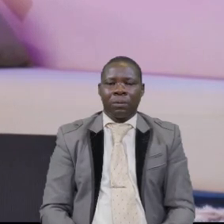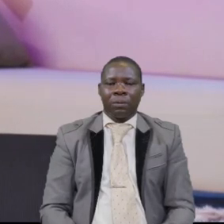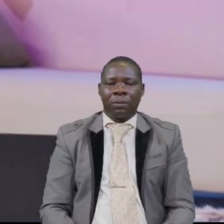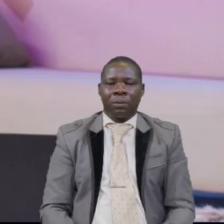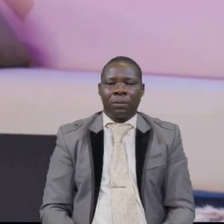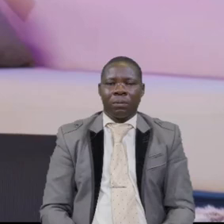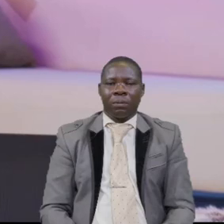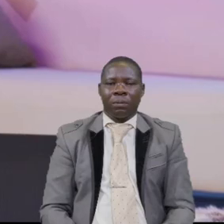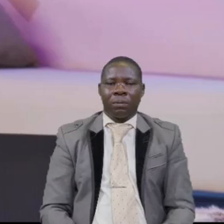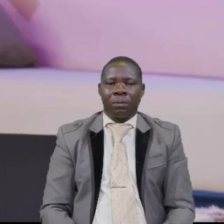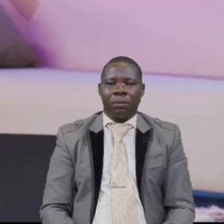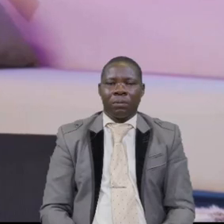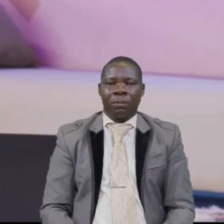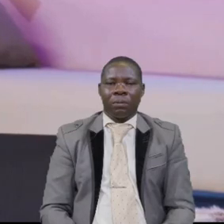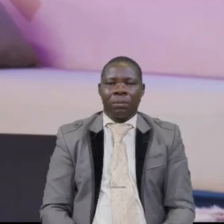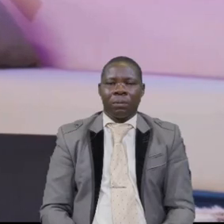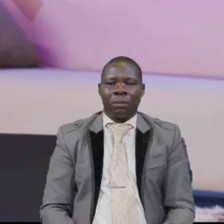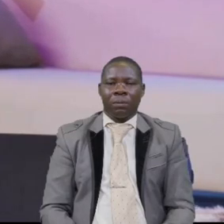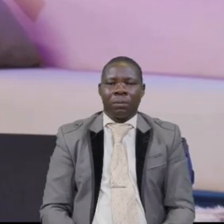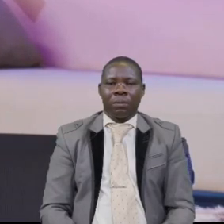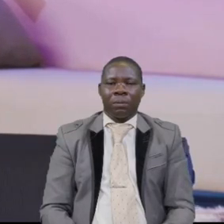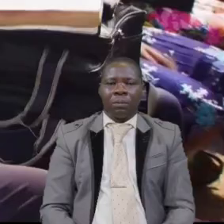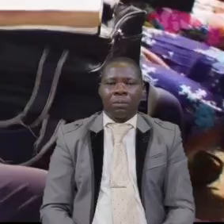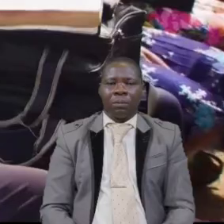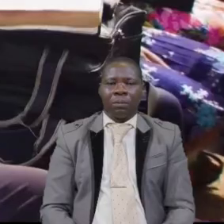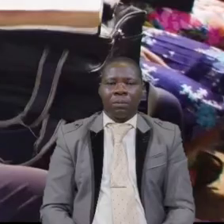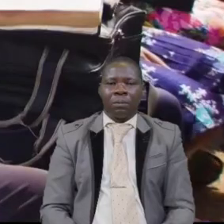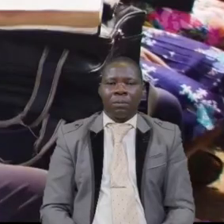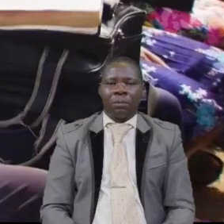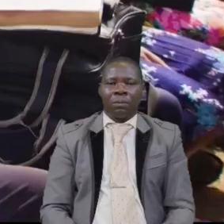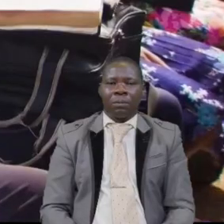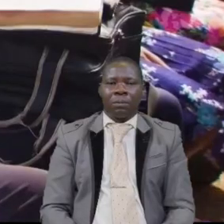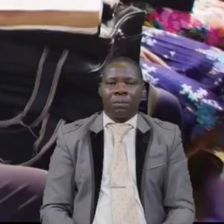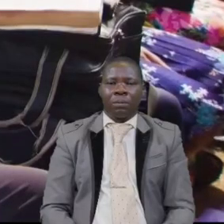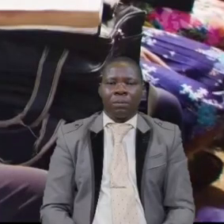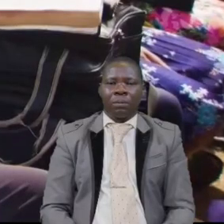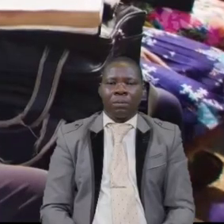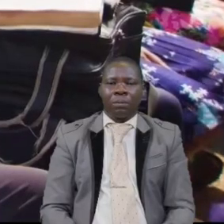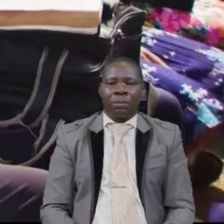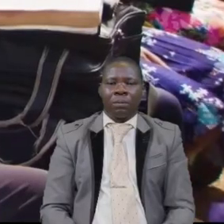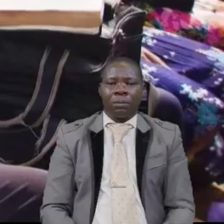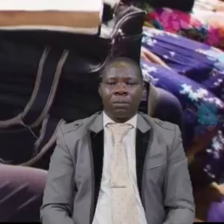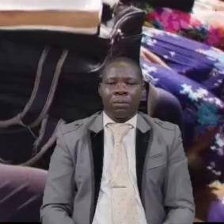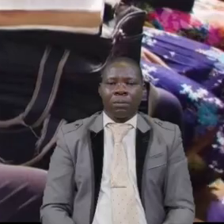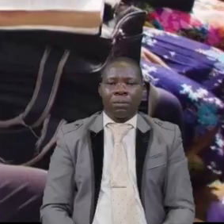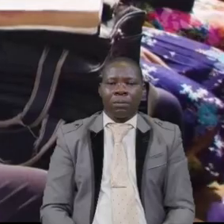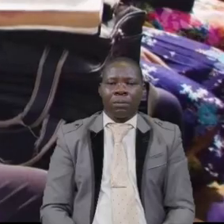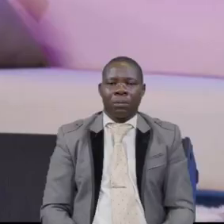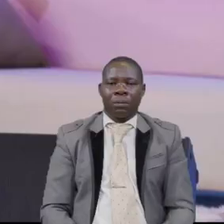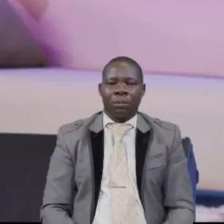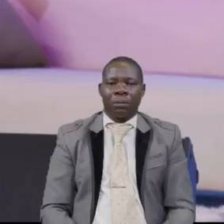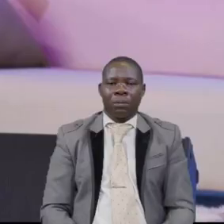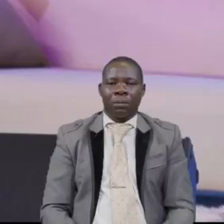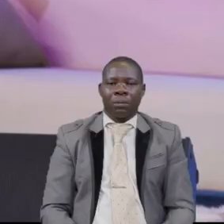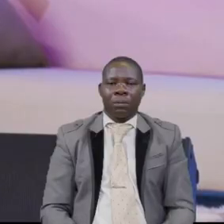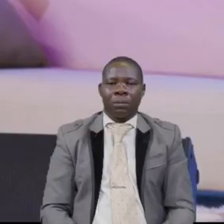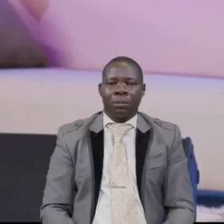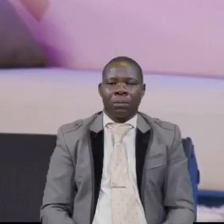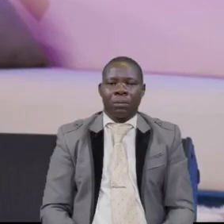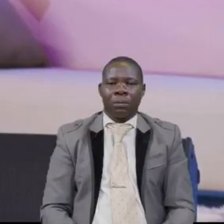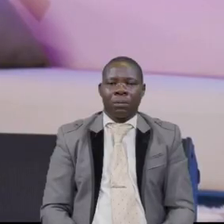péché, et montre-nous le pardon. Il avait la repentance en cherchant la faveur divine.